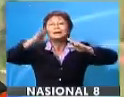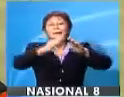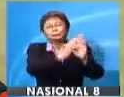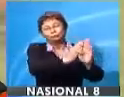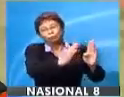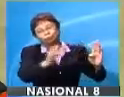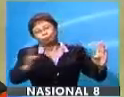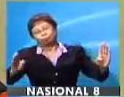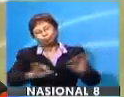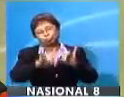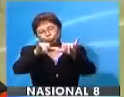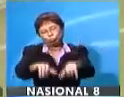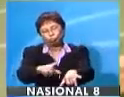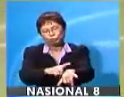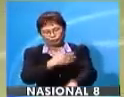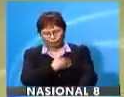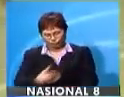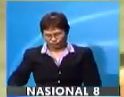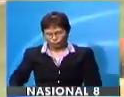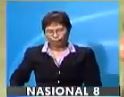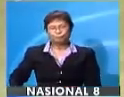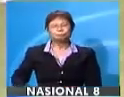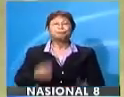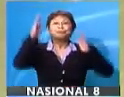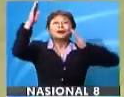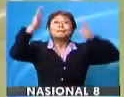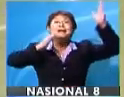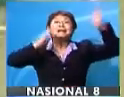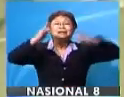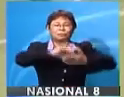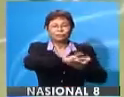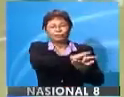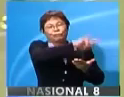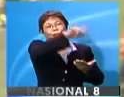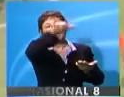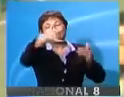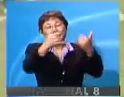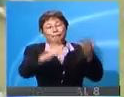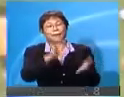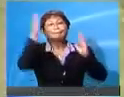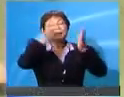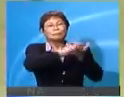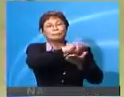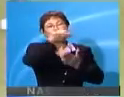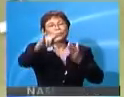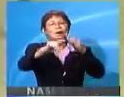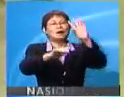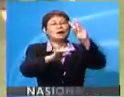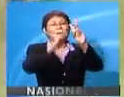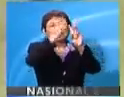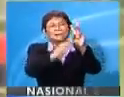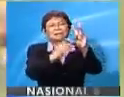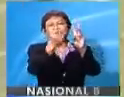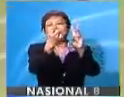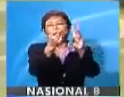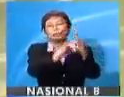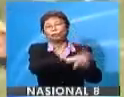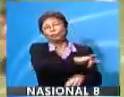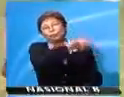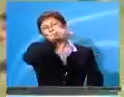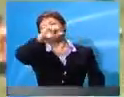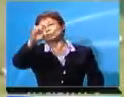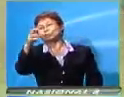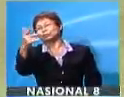sepanjang berada di Palestin nanti. Skuad Harimau Malaya akan berlepas lebih awal 6 November ke Aman Jordan terlebih